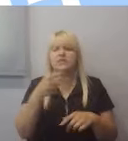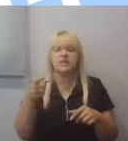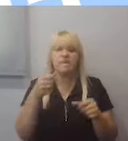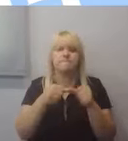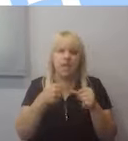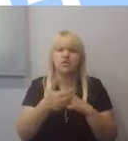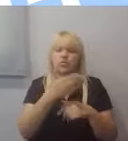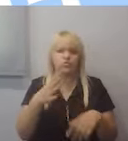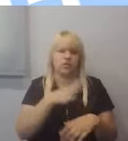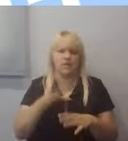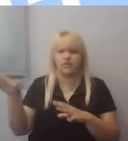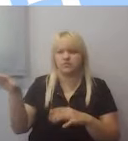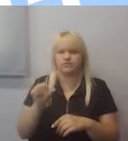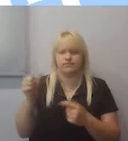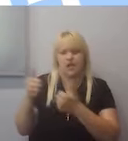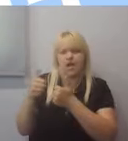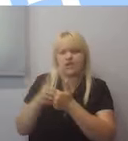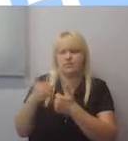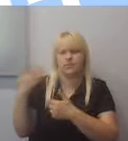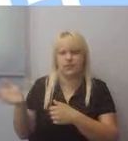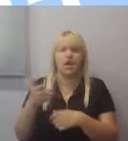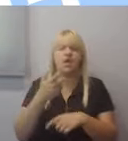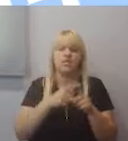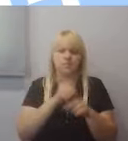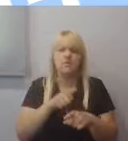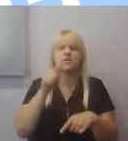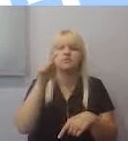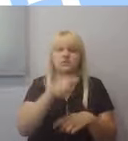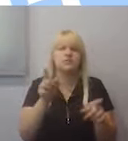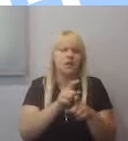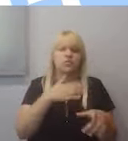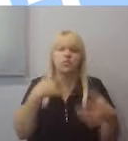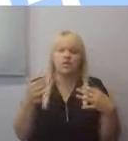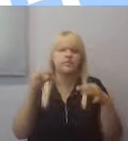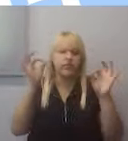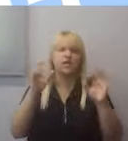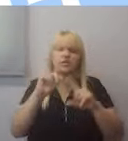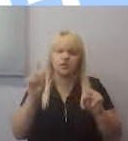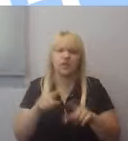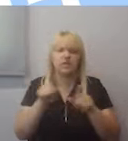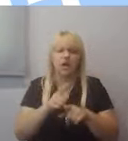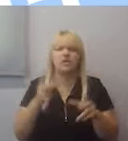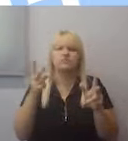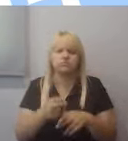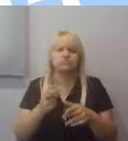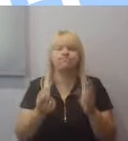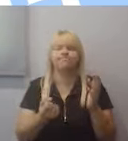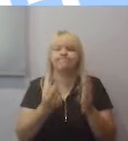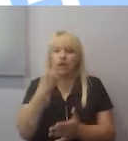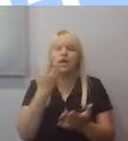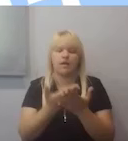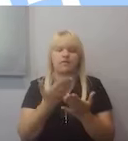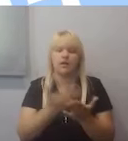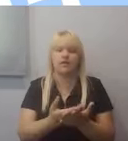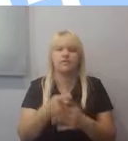aizņemties no kaimiņa jo tā arī ir būtiska lieta krīzes parāda kad protams viens